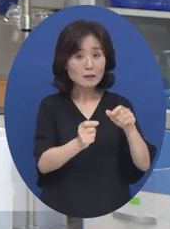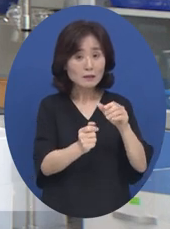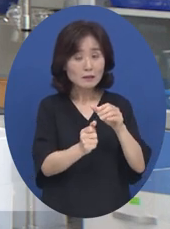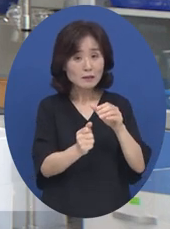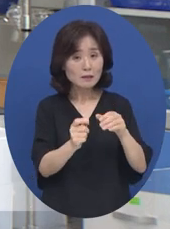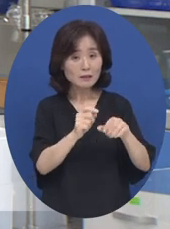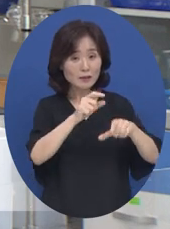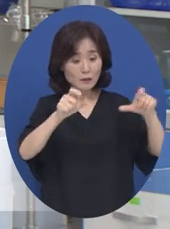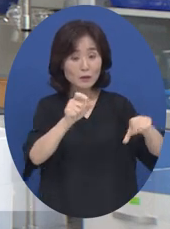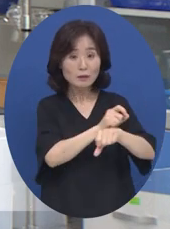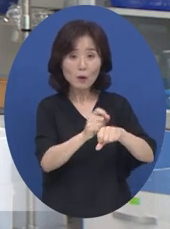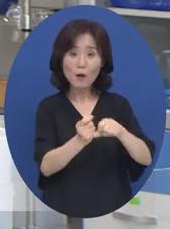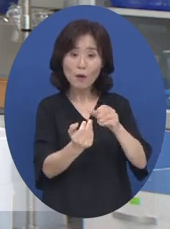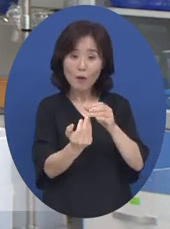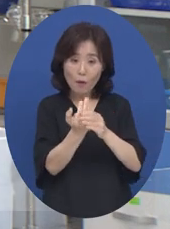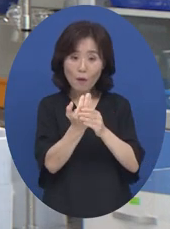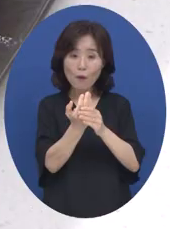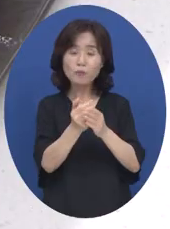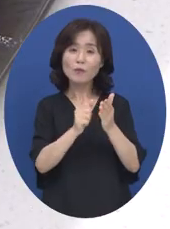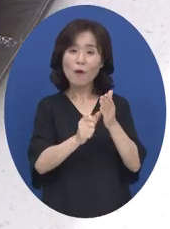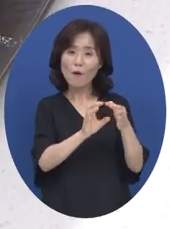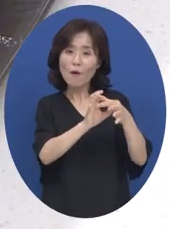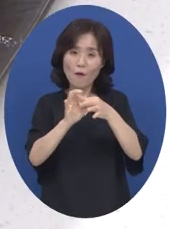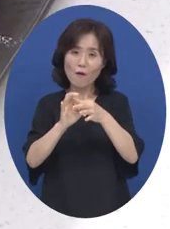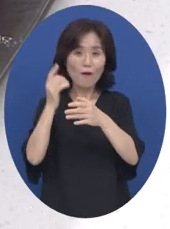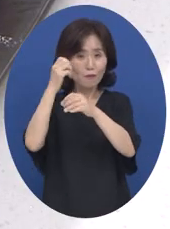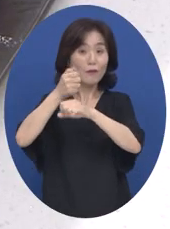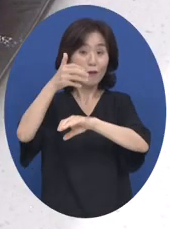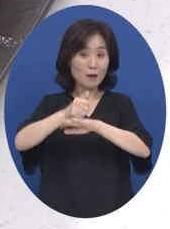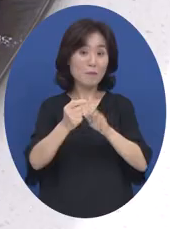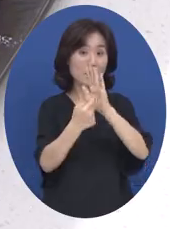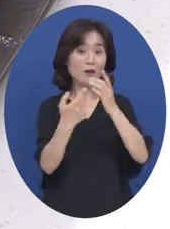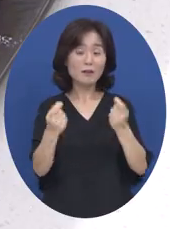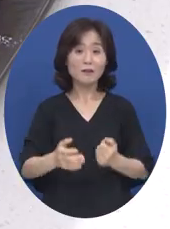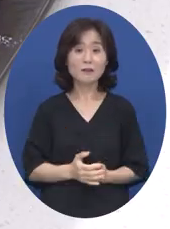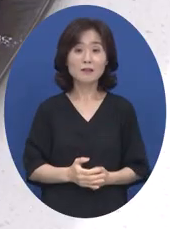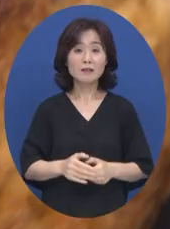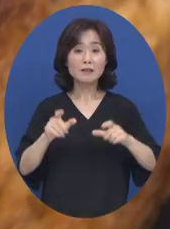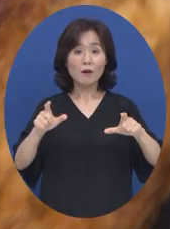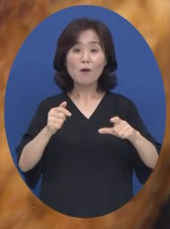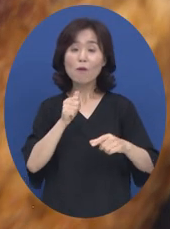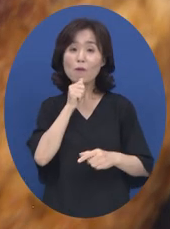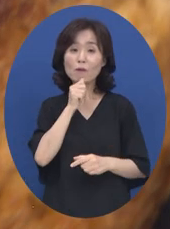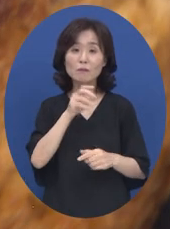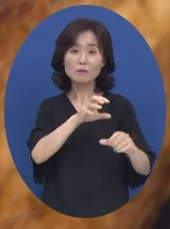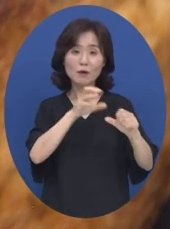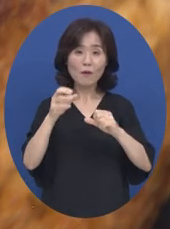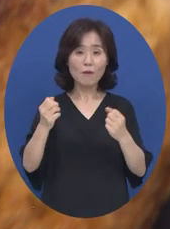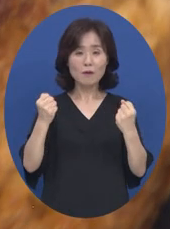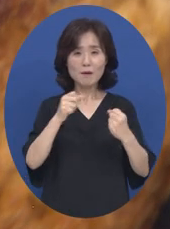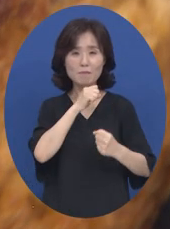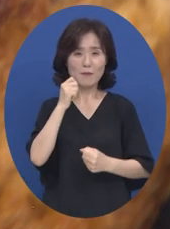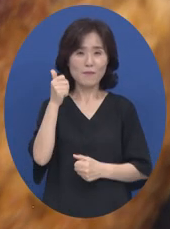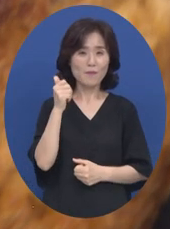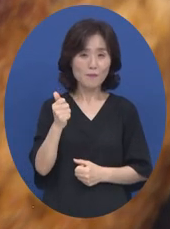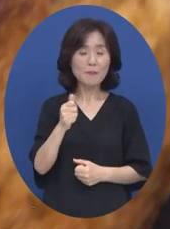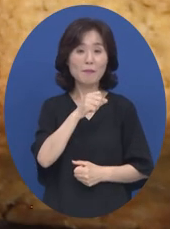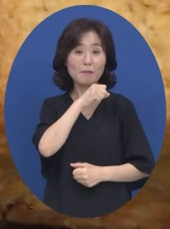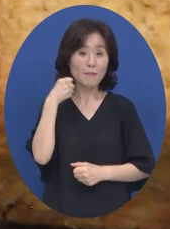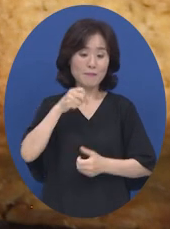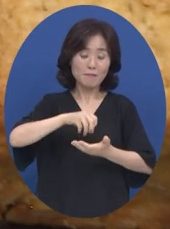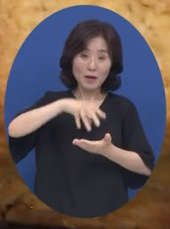만들 수 있는 그런 연구 결과가 되겠습니다. 지역 농산물인 콩을 활용해 건강한 맛을 갖춘 빵과